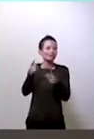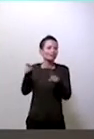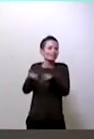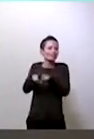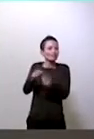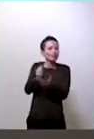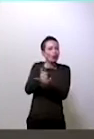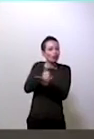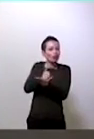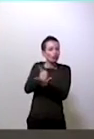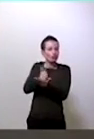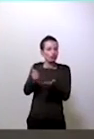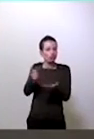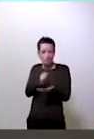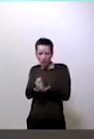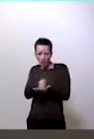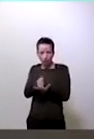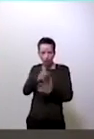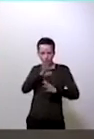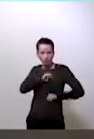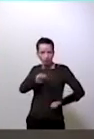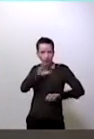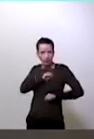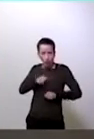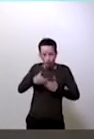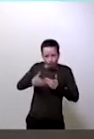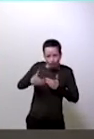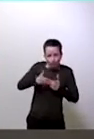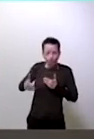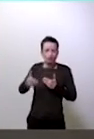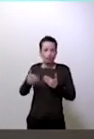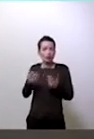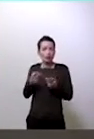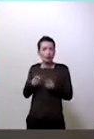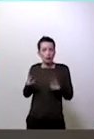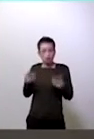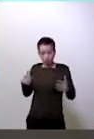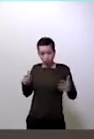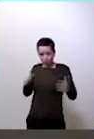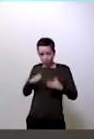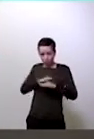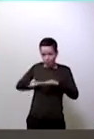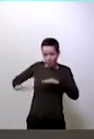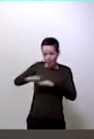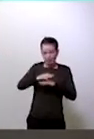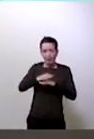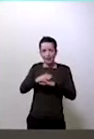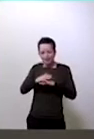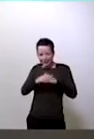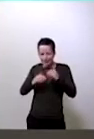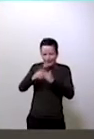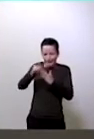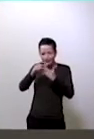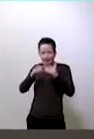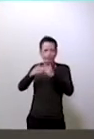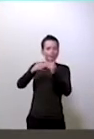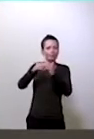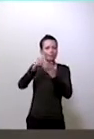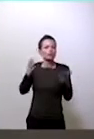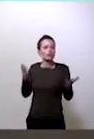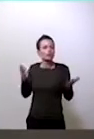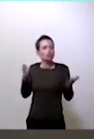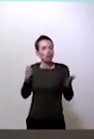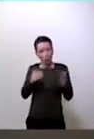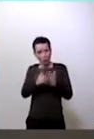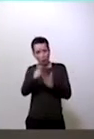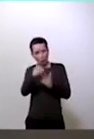dans laquelle on expérimente, on construit la ville sur la ville, je pense qu'on l'a suffisamment martelé. Donc on peut construire en disant on